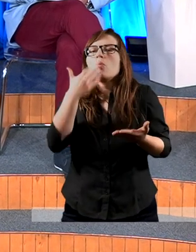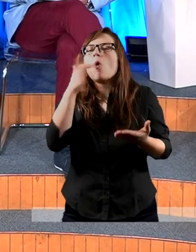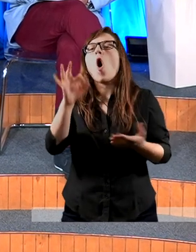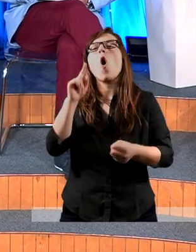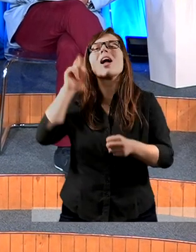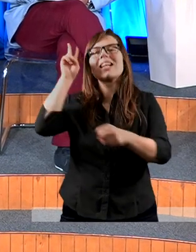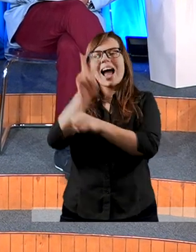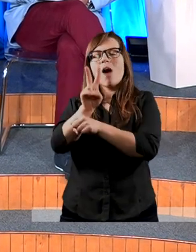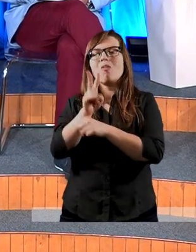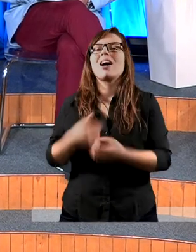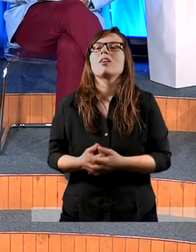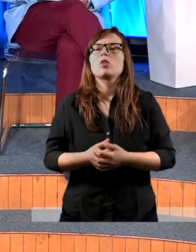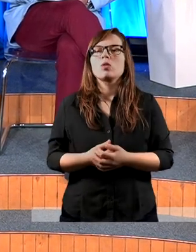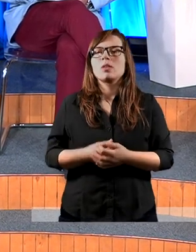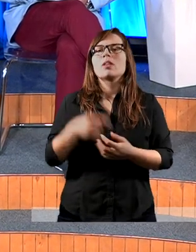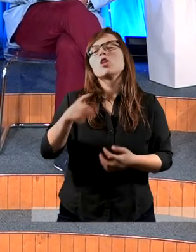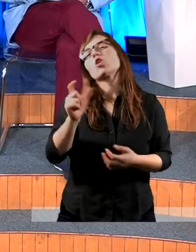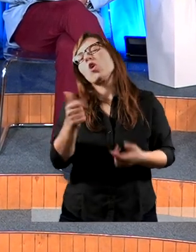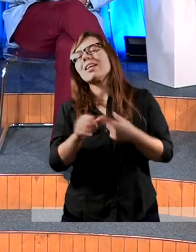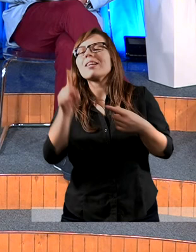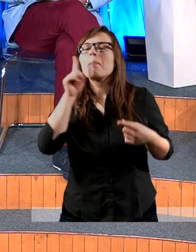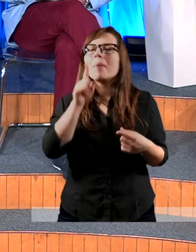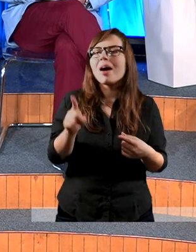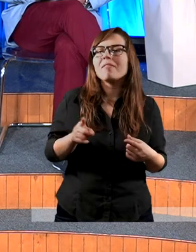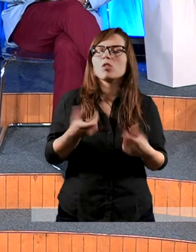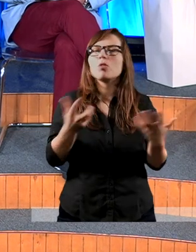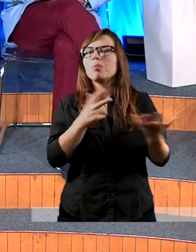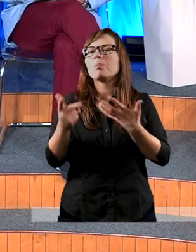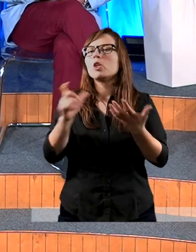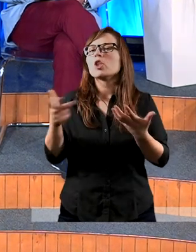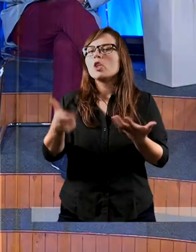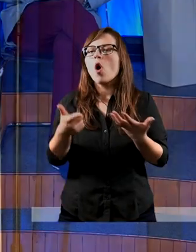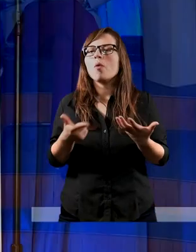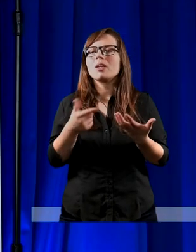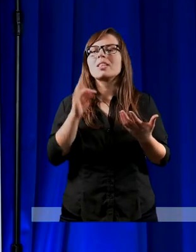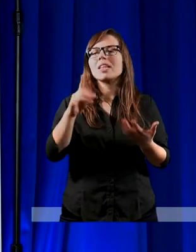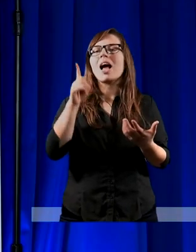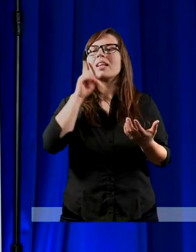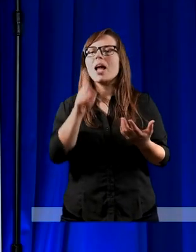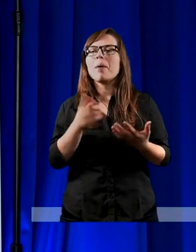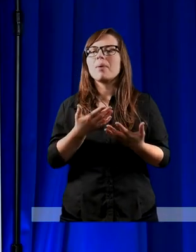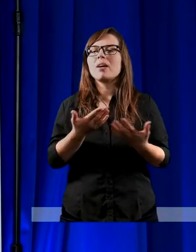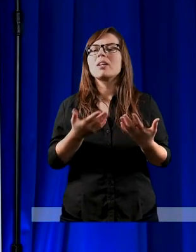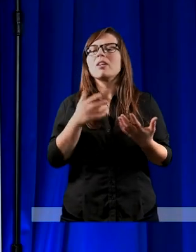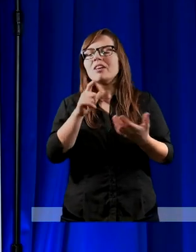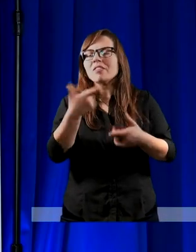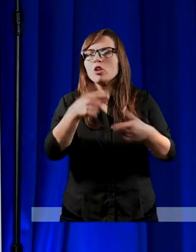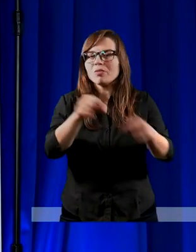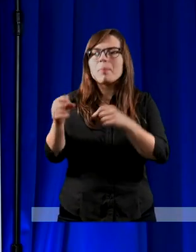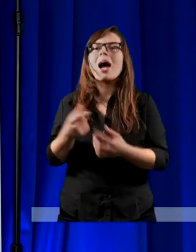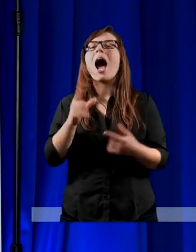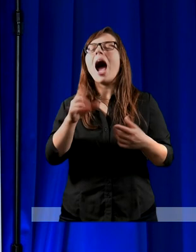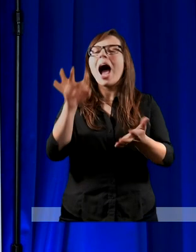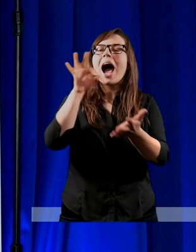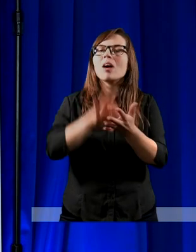o tym zaufaniu. Więc szybko zacząłem sprawdzać i otworzyłem w aplikacji psalmy.